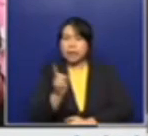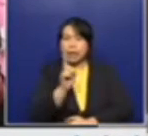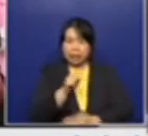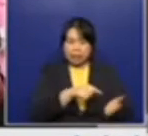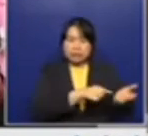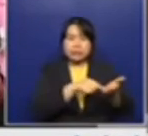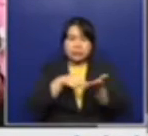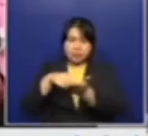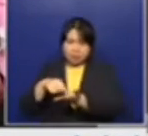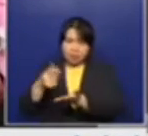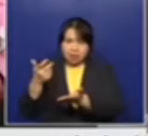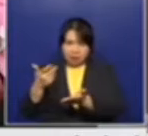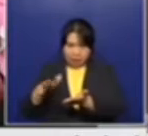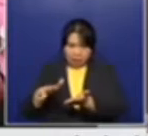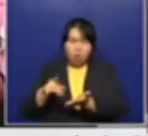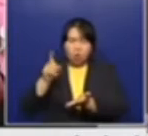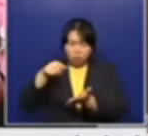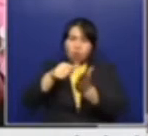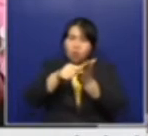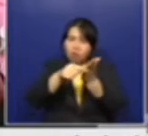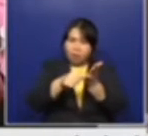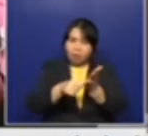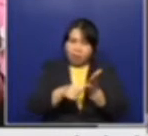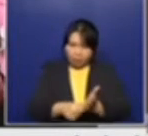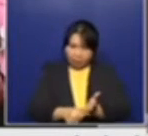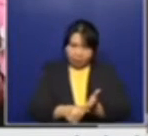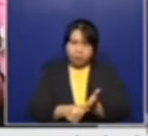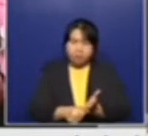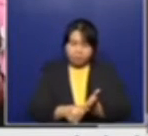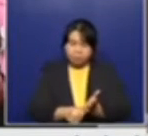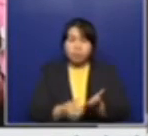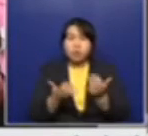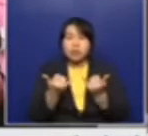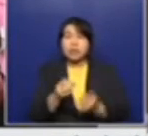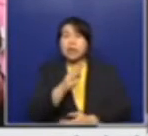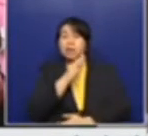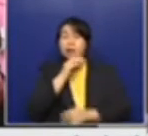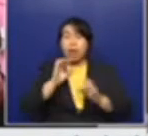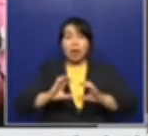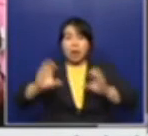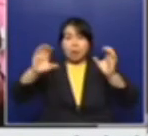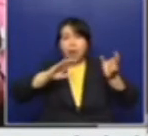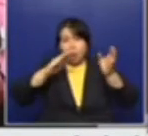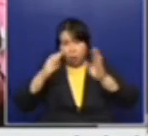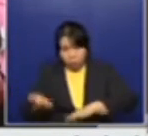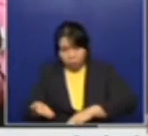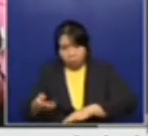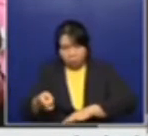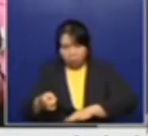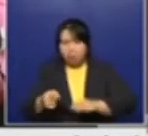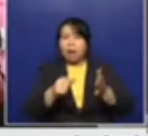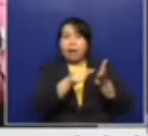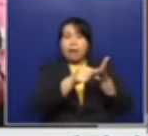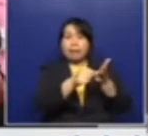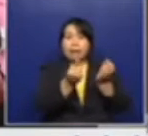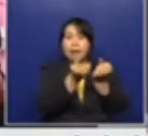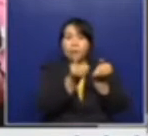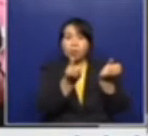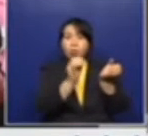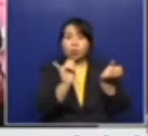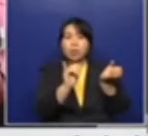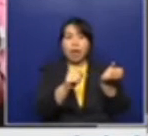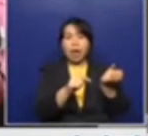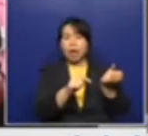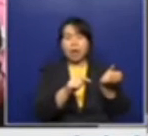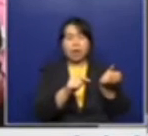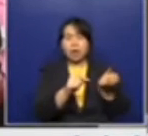มาแล้วและได้มีการแก้ไขแล้วเพราะฉะนั้นถ้าไปยุบสภา ก่อนที่จะมีการแก้ไขรัฐธรรมนู